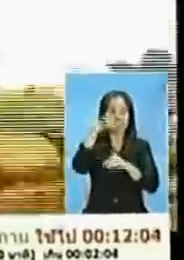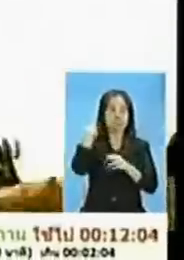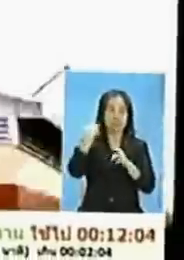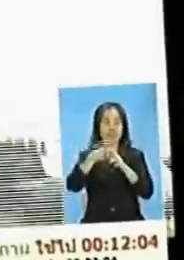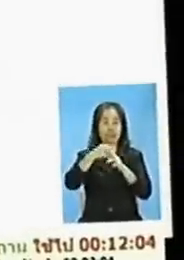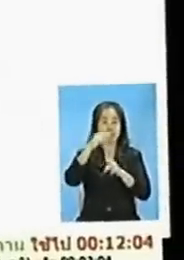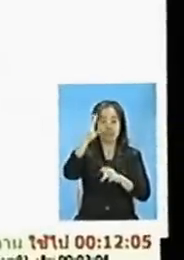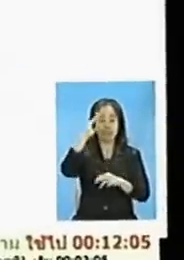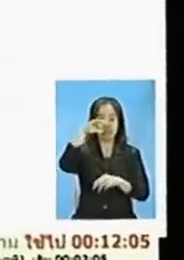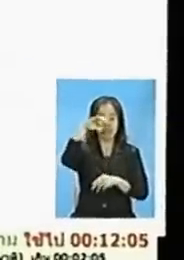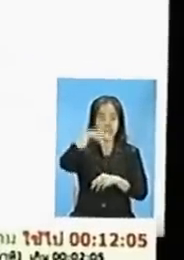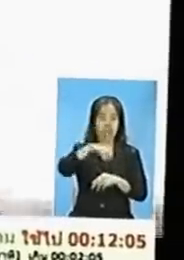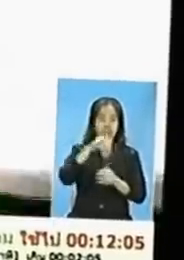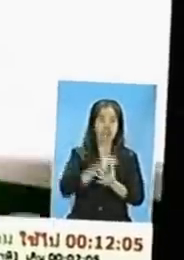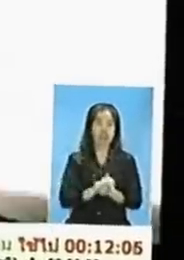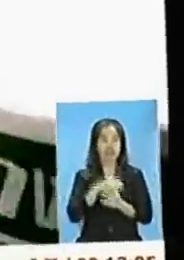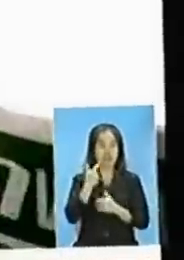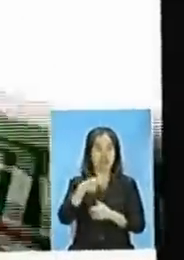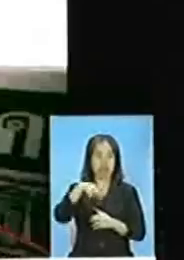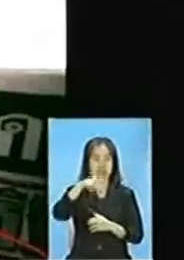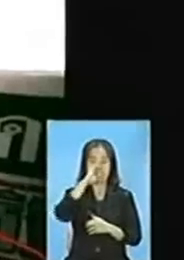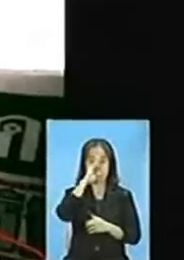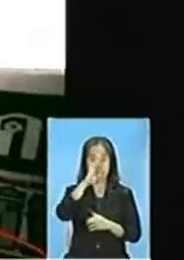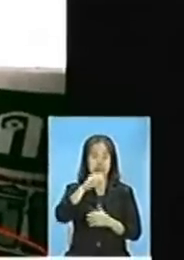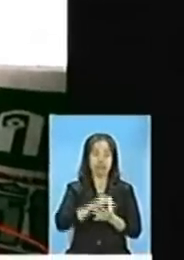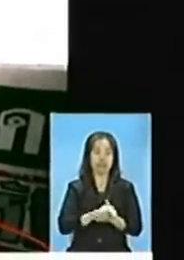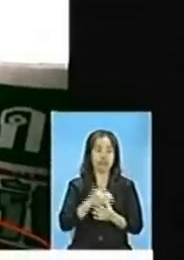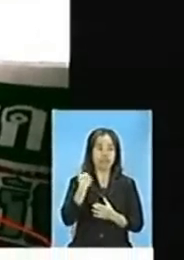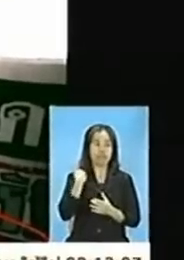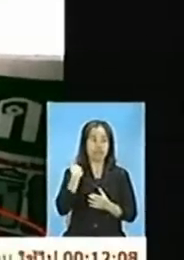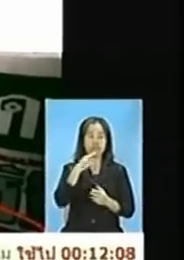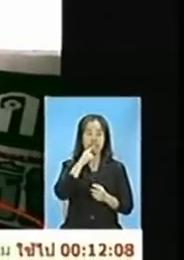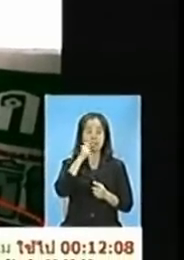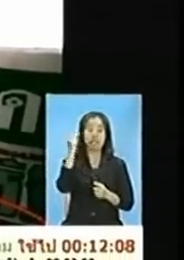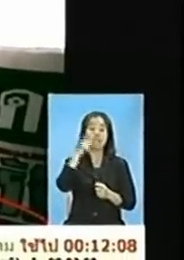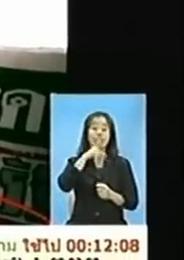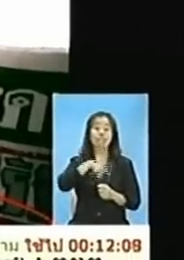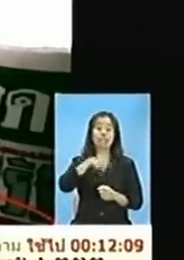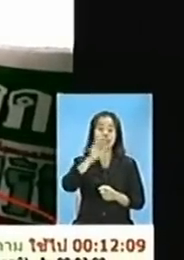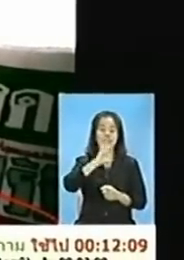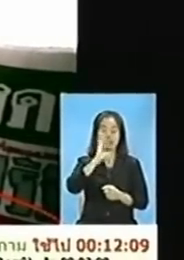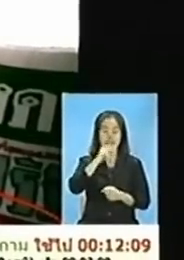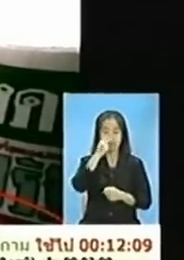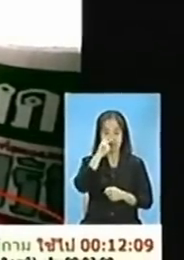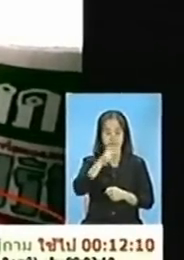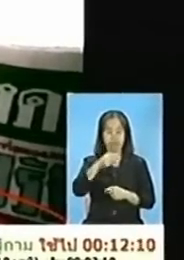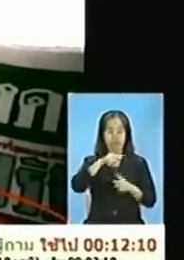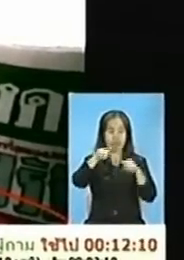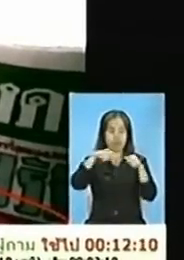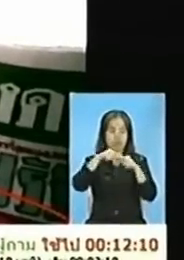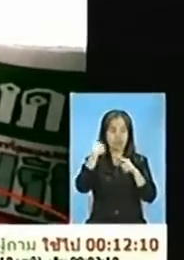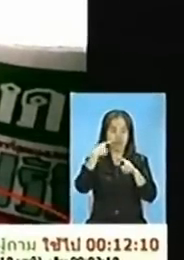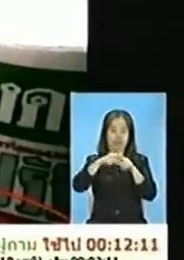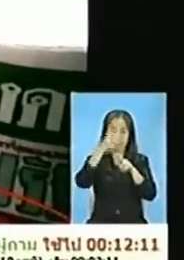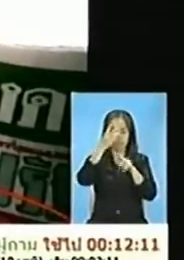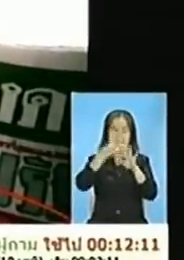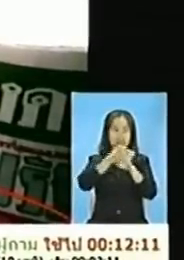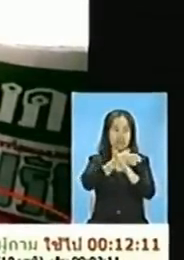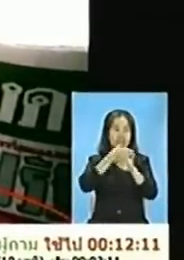ส่งตรงไปฮะเอาให้ดูอีกบอกคลิปเก่าก็นี่โอลิมปิกเนี่ยเพิ่งจบไปเดือนเศษๆนี่เ